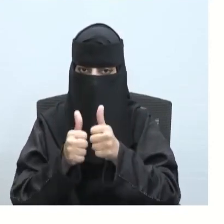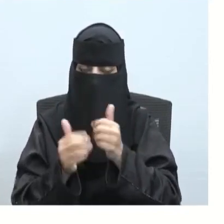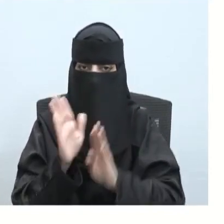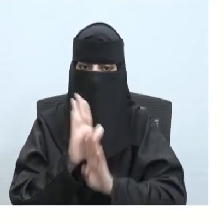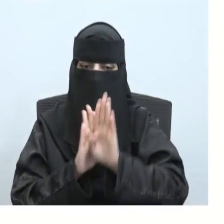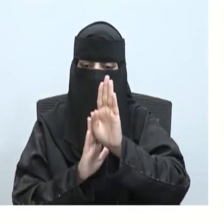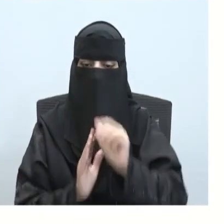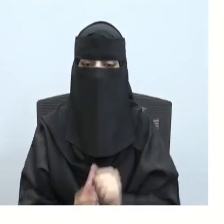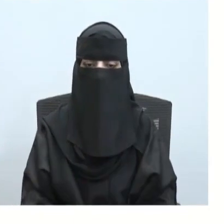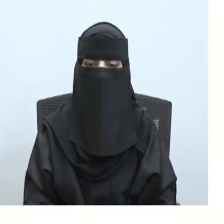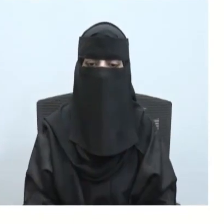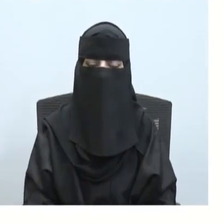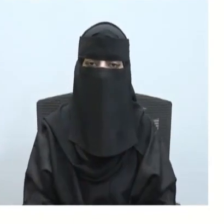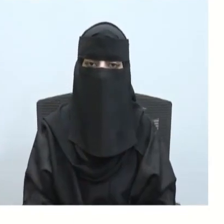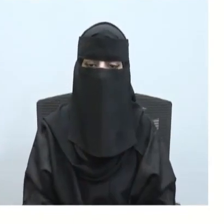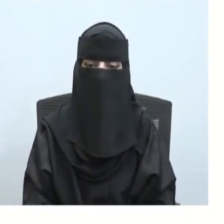وتحسينها.